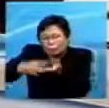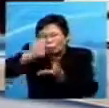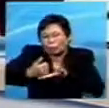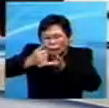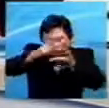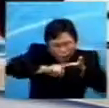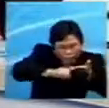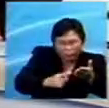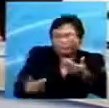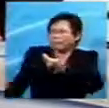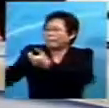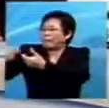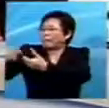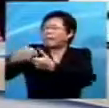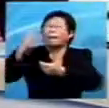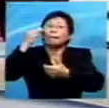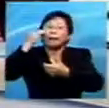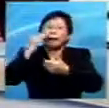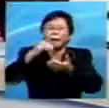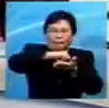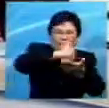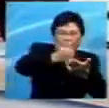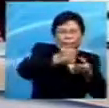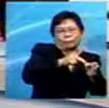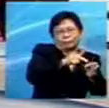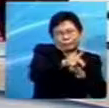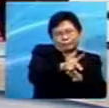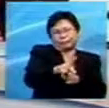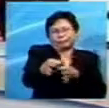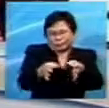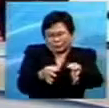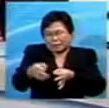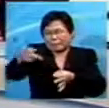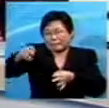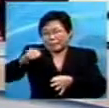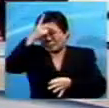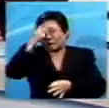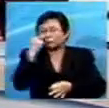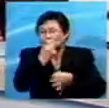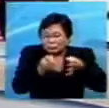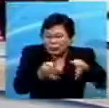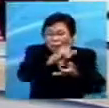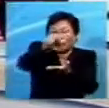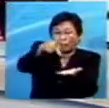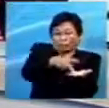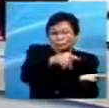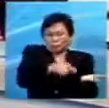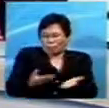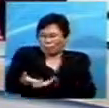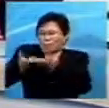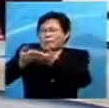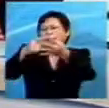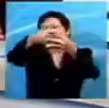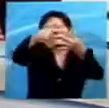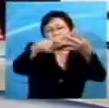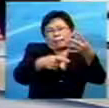meneliti penyertaan Bumiputera sebagai akauntan profesional jelas Perdana Menteri Datuk Seri Najib Tun Razak pusat tersebut akan menawarkan